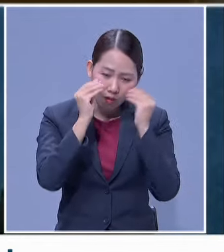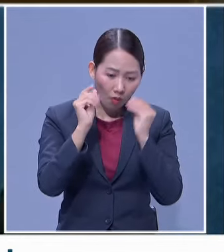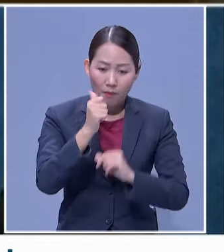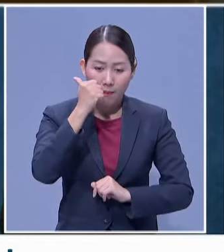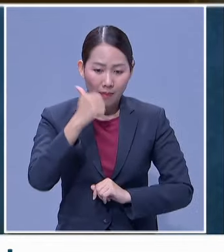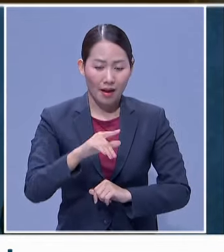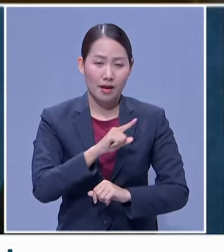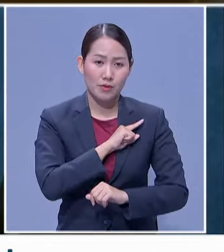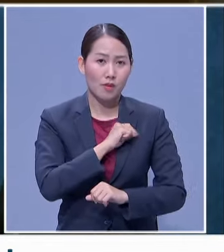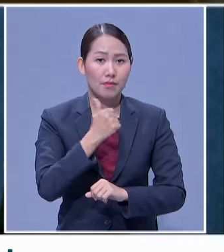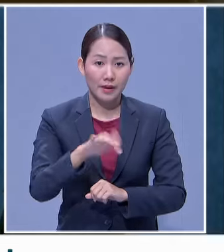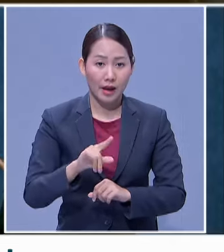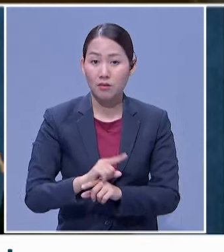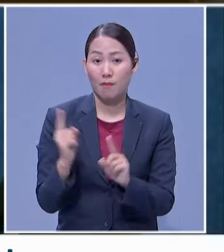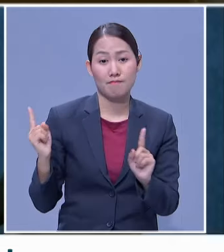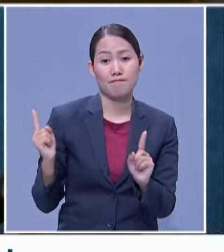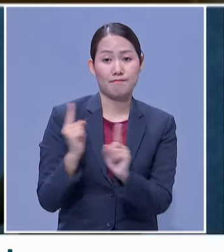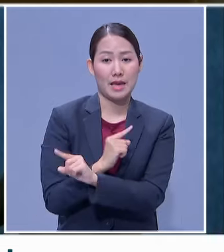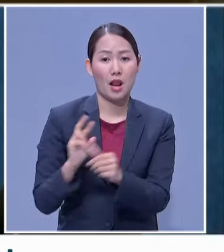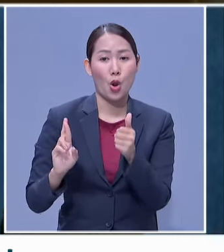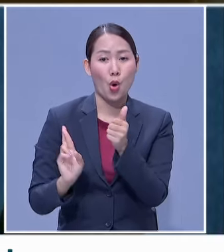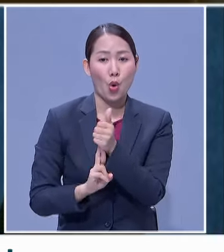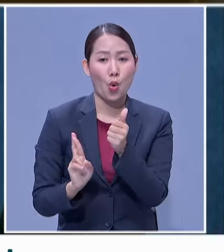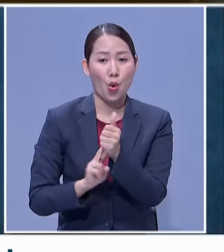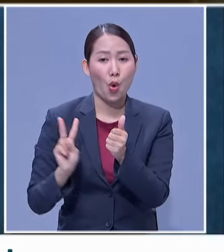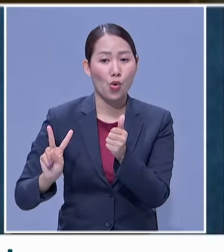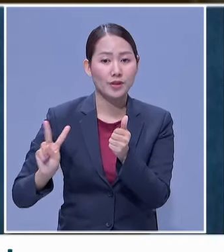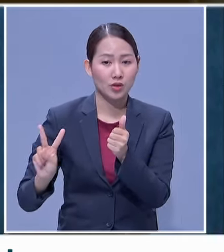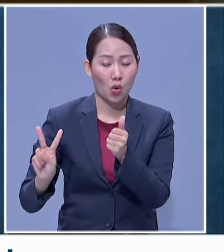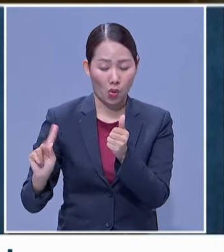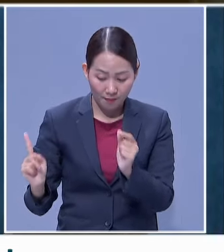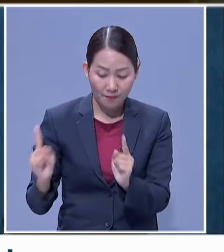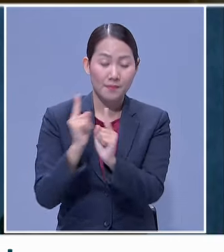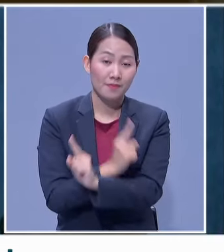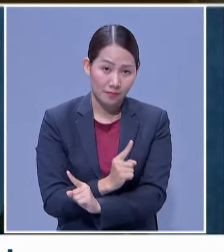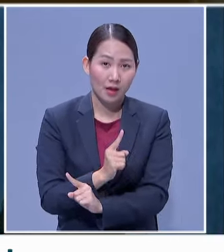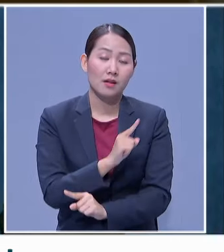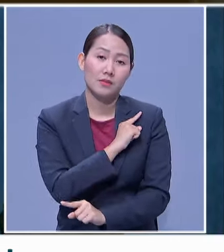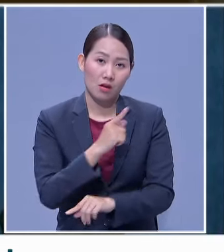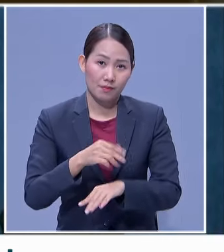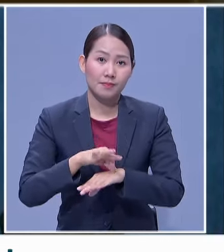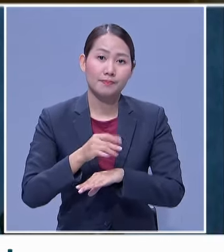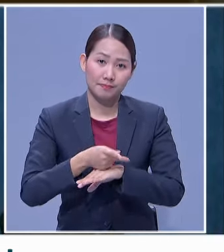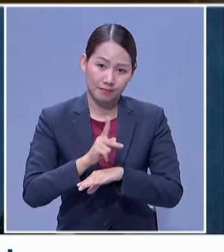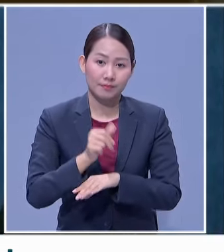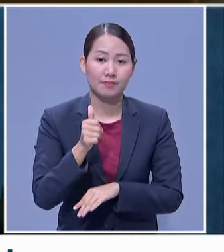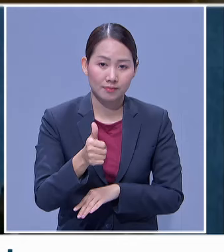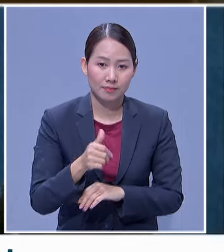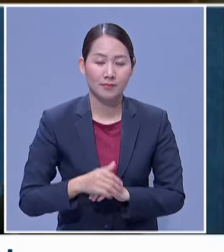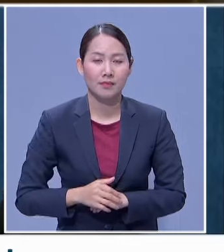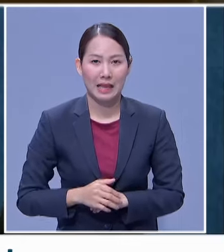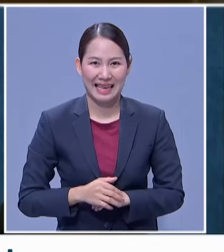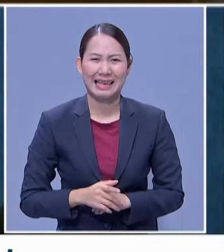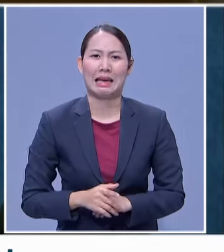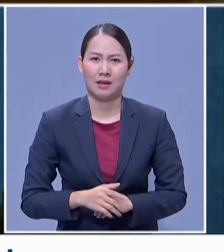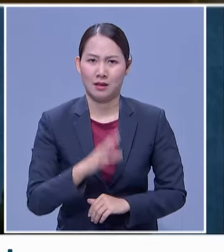ขึ้นทำหน้าที่อยู่ไงผมว่าคำพูดตรงนี้แหละนะฮะที่บอกว่าจะดึงสติแต่มันกลับทำให้นบทาพี่เชสติแตกกันเลย